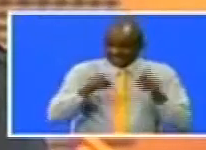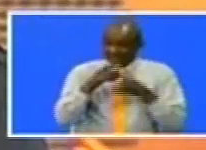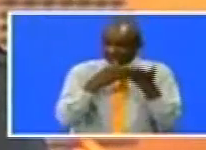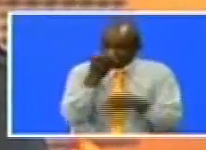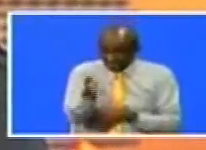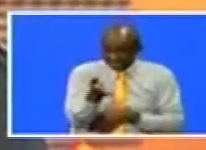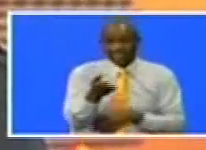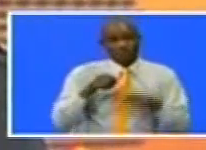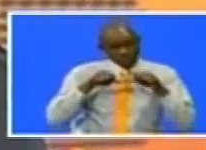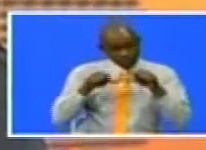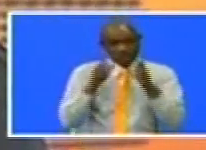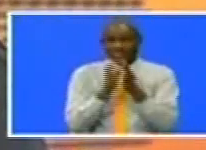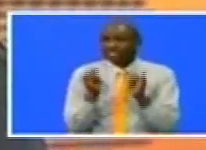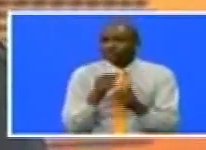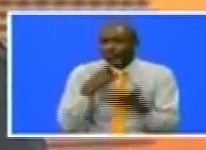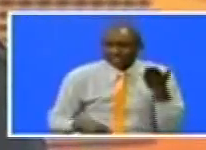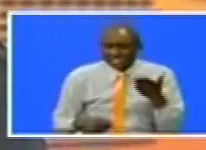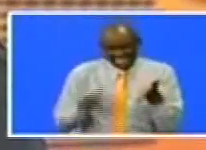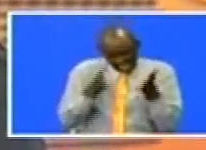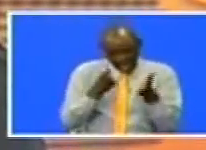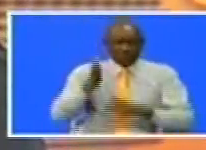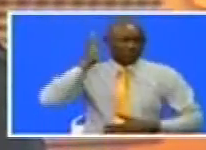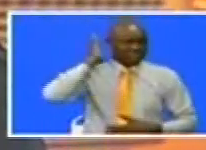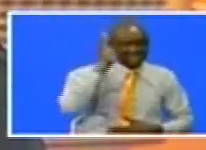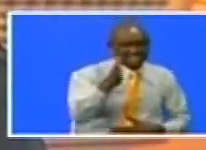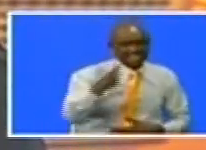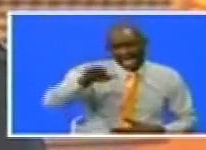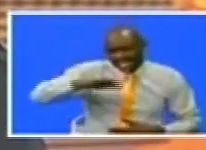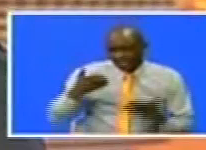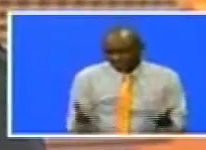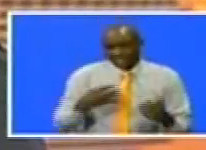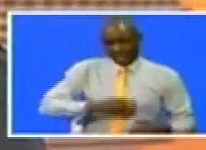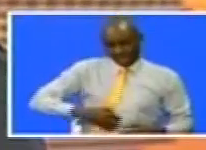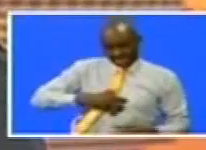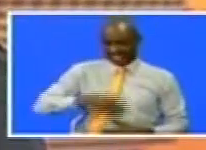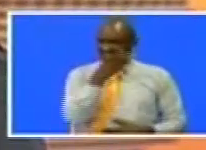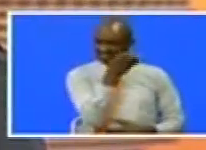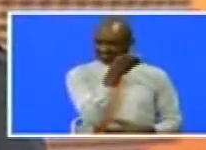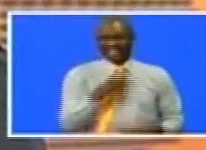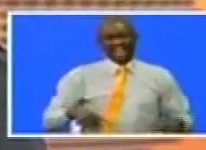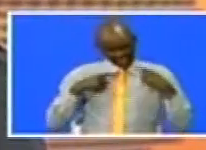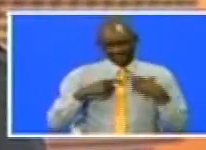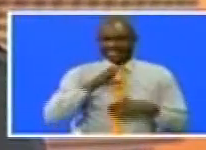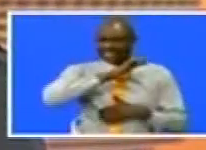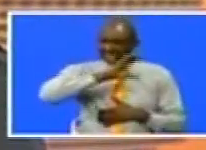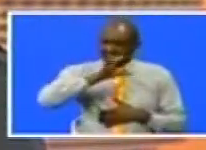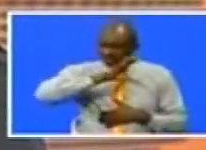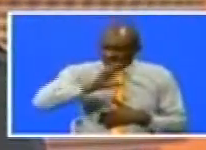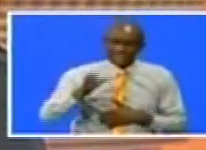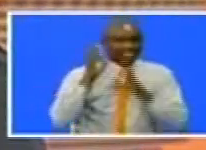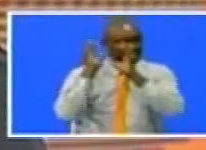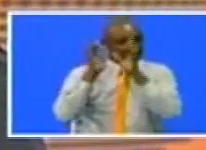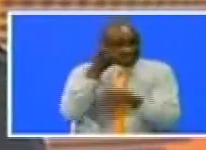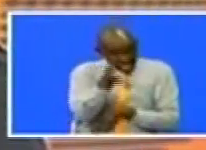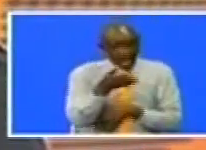kabla hatujaendelea na taarifa, moja kwa moja twende katika eneo bunge la Malindi, ikiwa liko katika kaunti ya Kilifi, mtazamaji, ambako